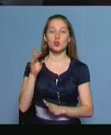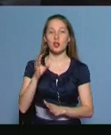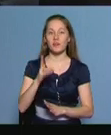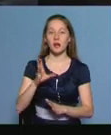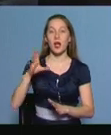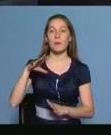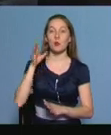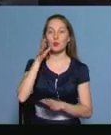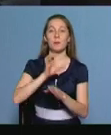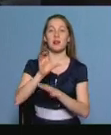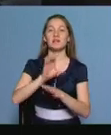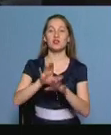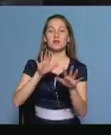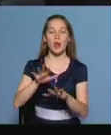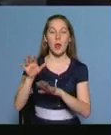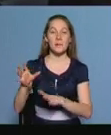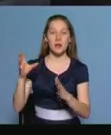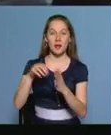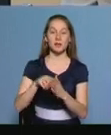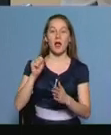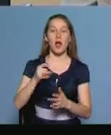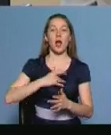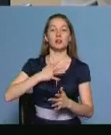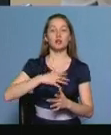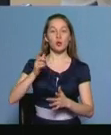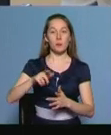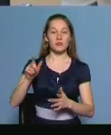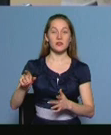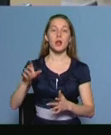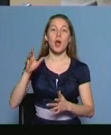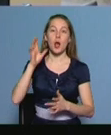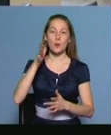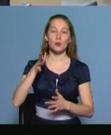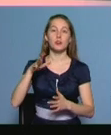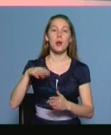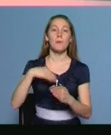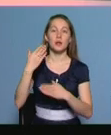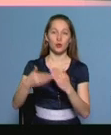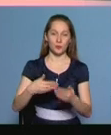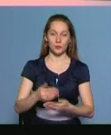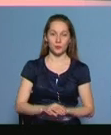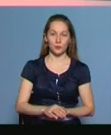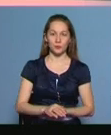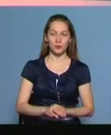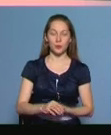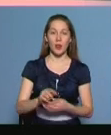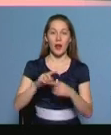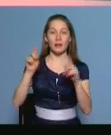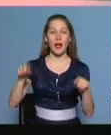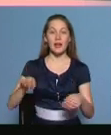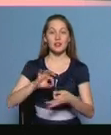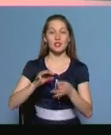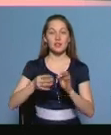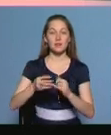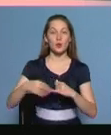производственные объекты. А вот информация о собственниках земельных участков будет в закрытом доступе. А на карте Ижевска участок,